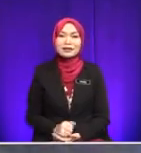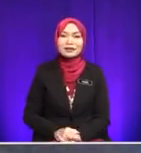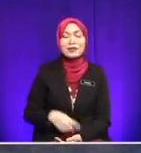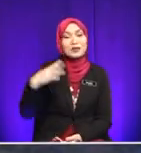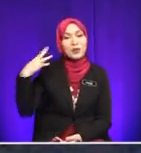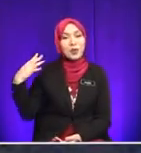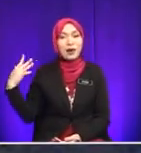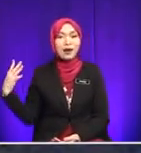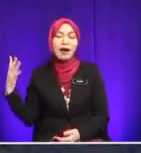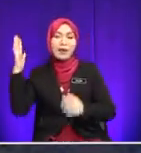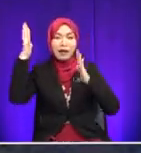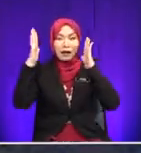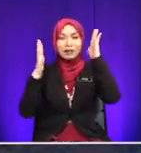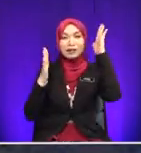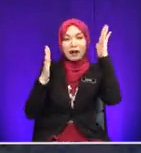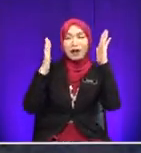suara Malaysia.